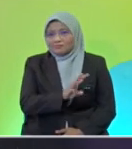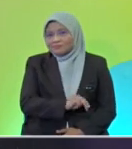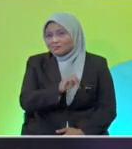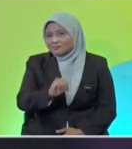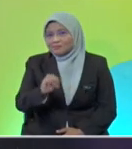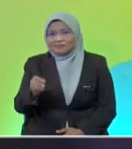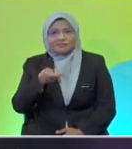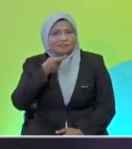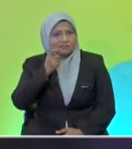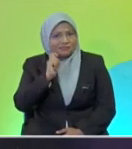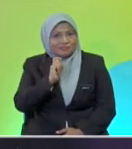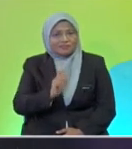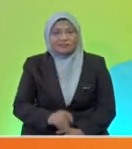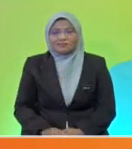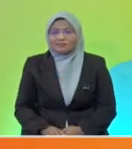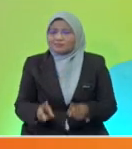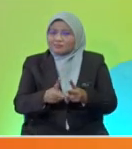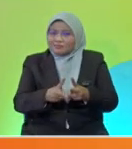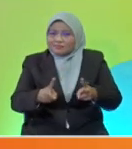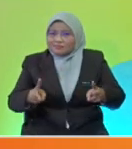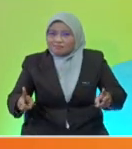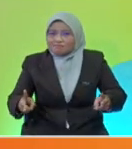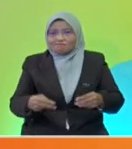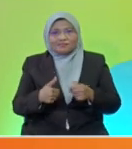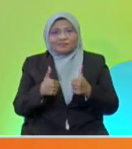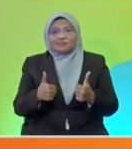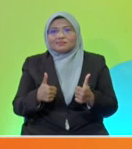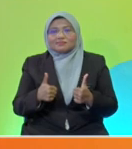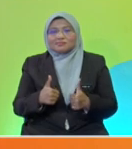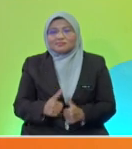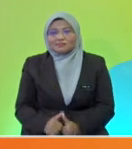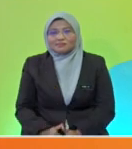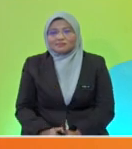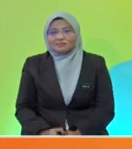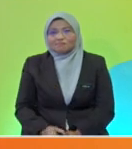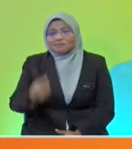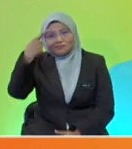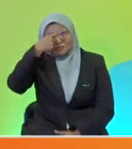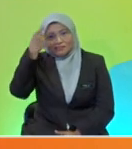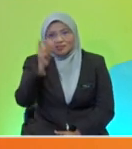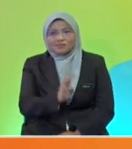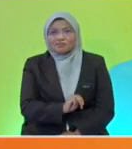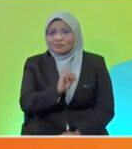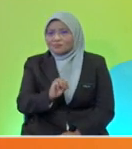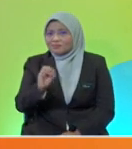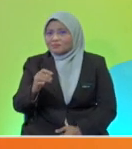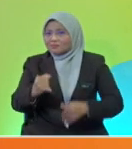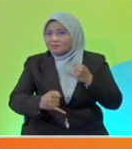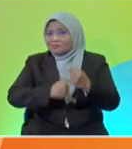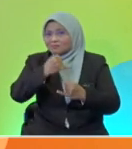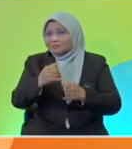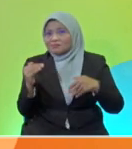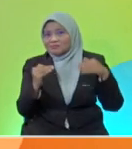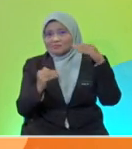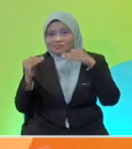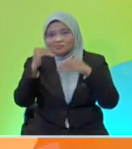murid Cikgu sangat baik jadi Menurut kalian yang mau ikut lah sampai Membina dan